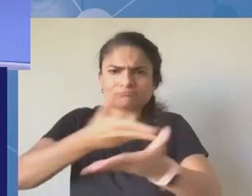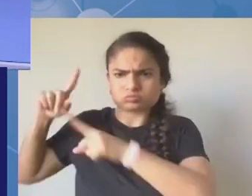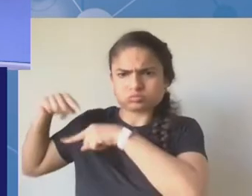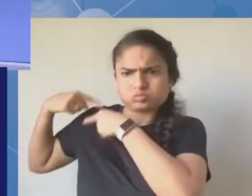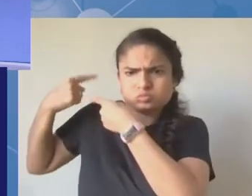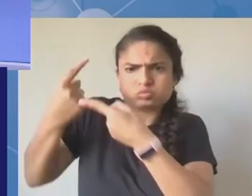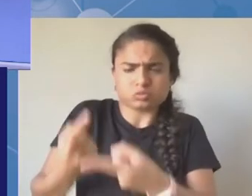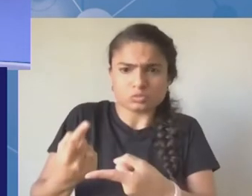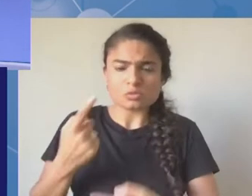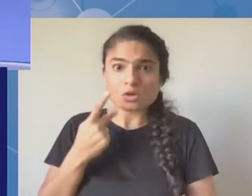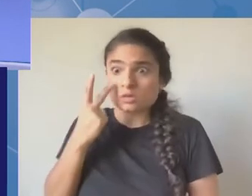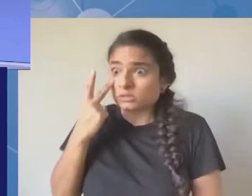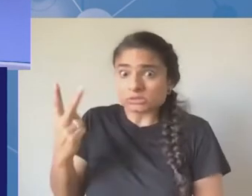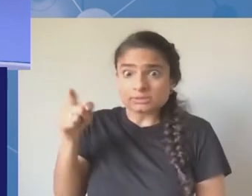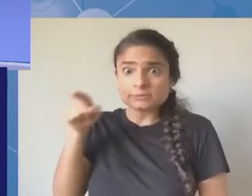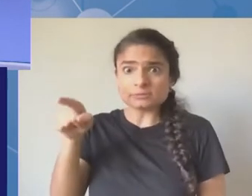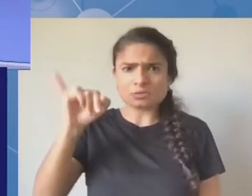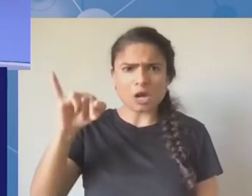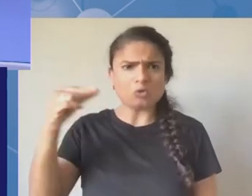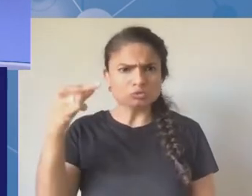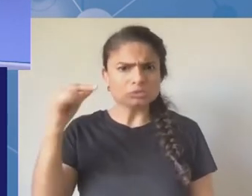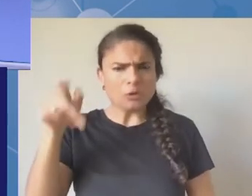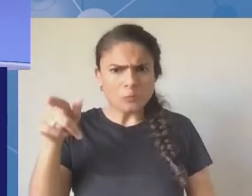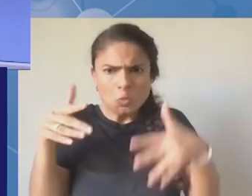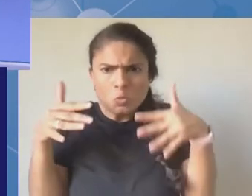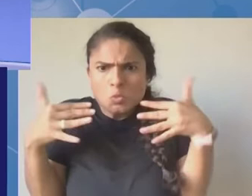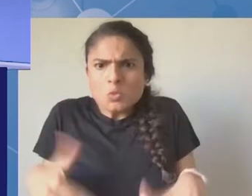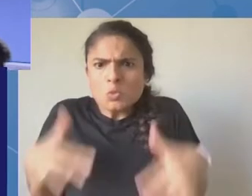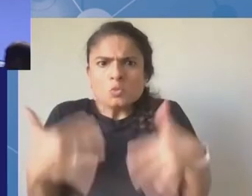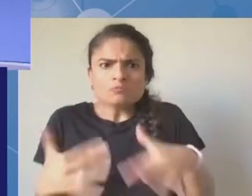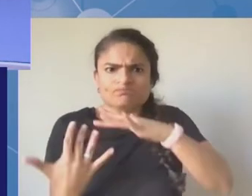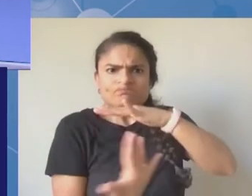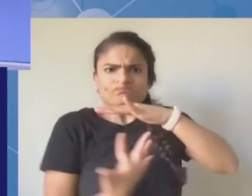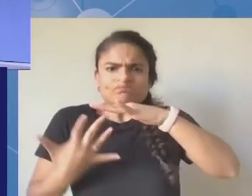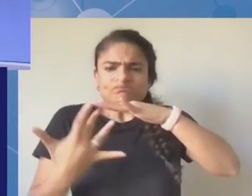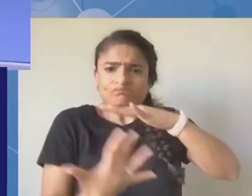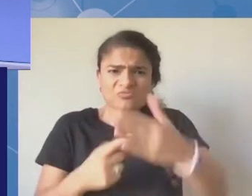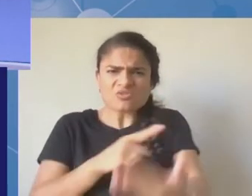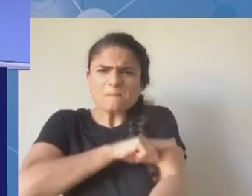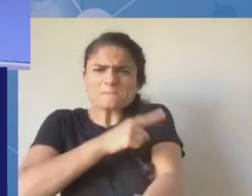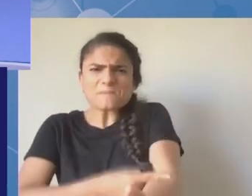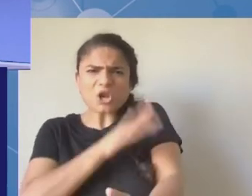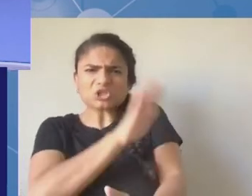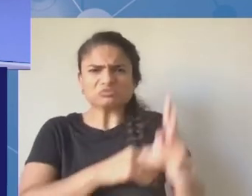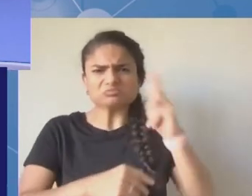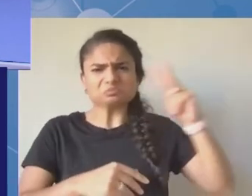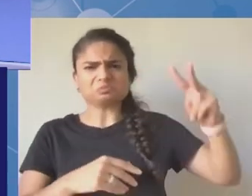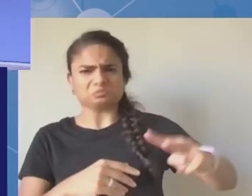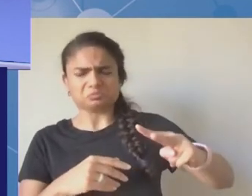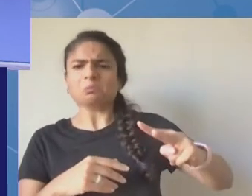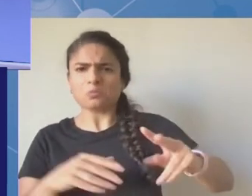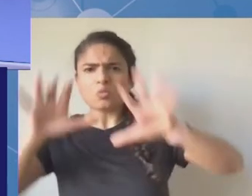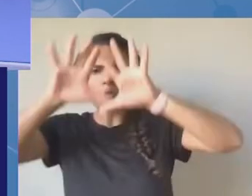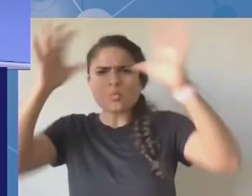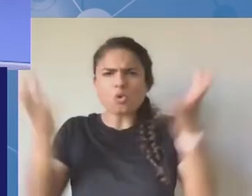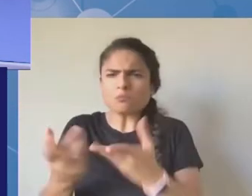المنتديات للحوكمة. أود أن أشكر بولندا لأن لدينا من المنظمين